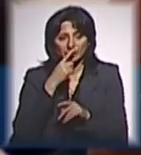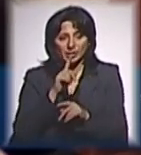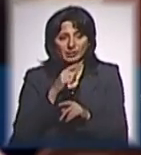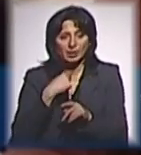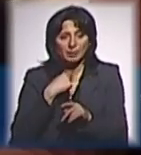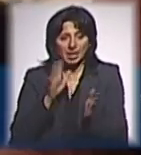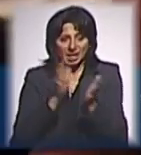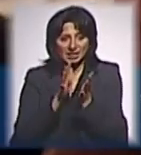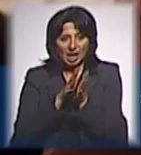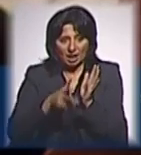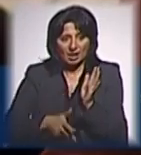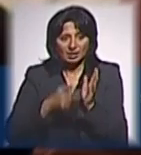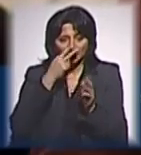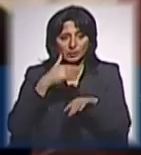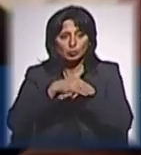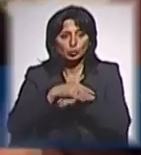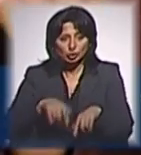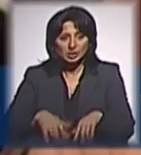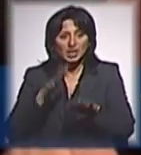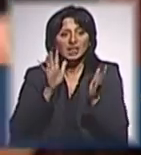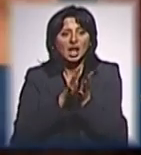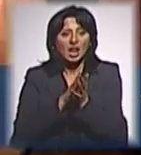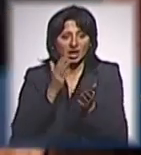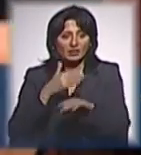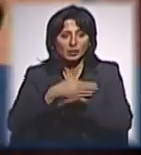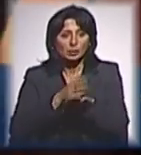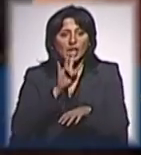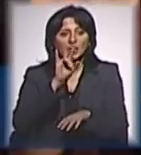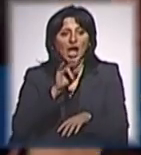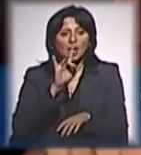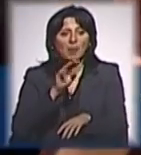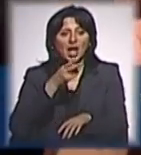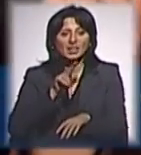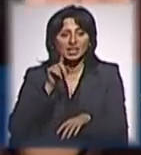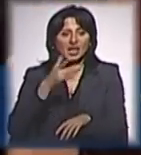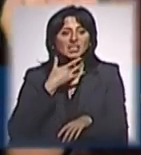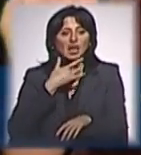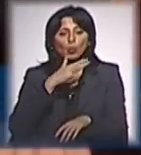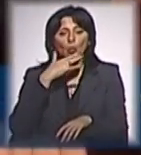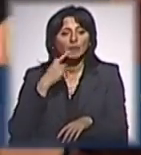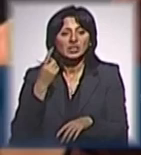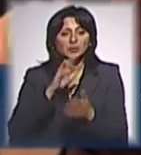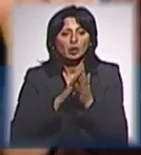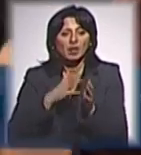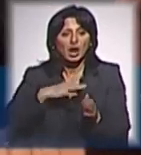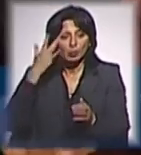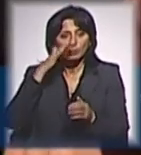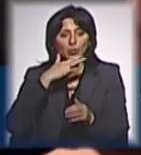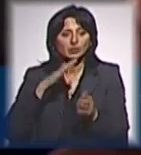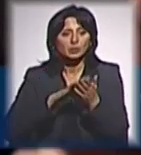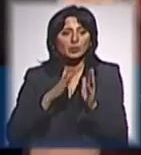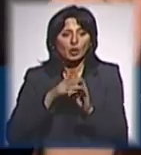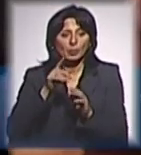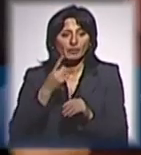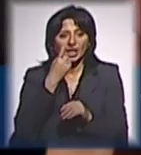ვარ აქ ტალახიანი, მაპატიეთ რომ ასე მოვედი, მაგრამ იმიტომ რომ დღეს ნარმანიას, ასე ვთქვათ, საკრებულოს უბრალესობის პირობებში, ქართული ოცნების უბრალესობის